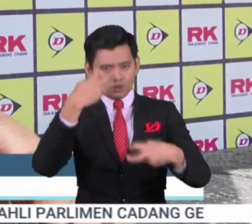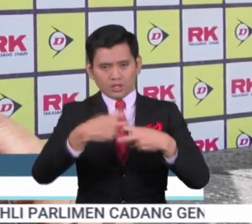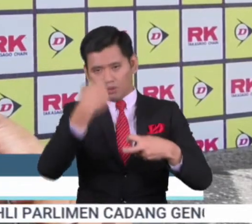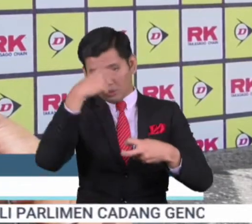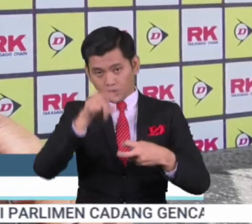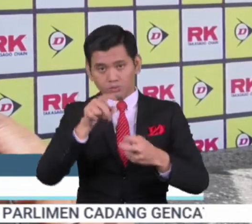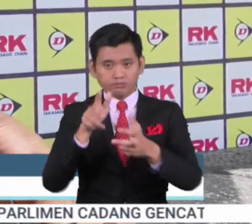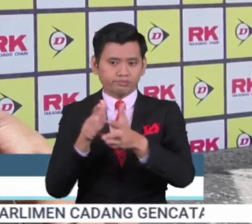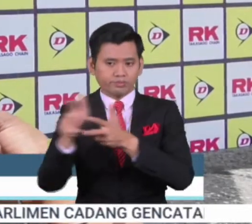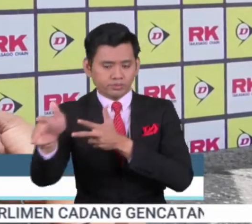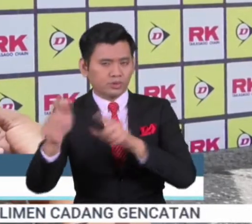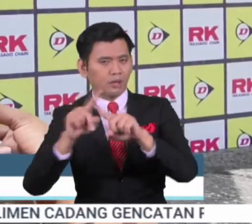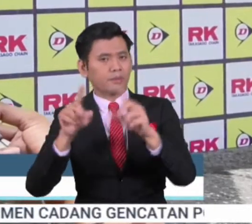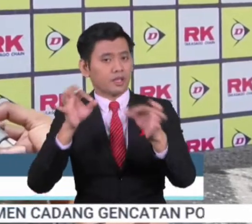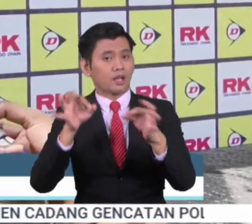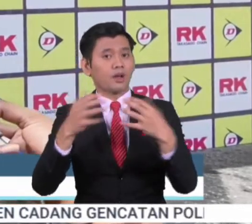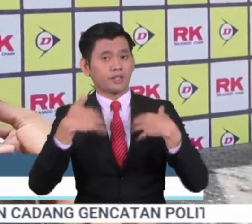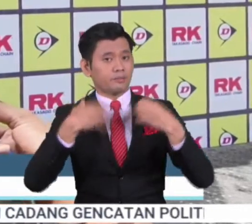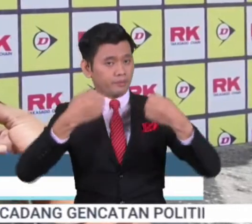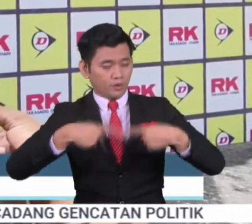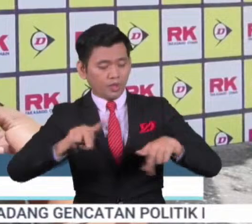ada peluang, of course